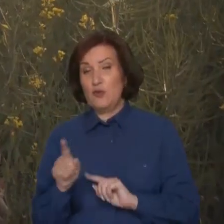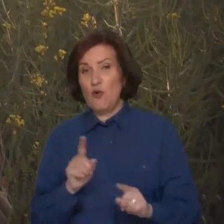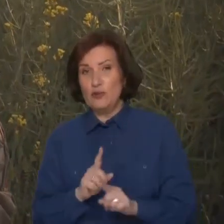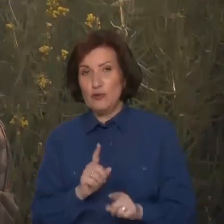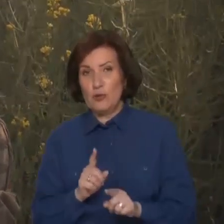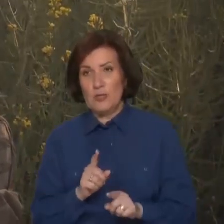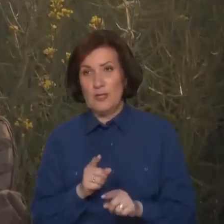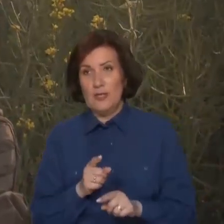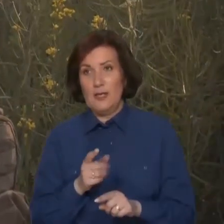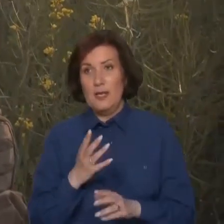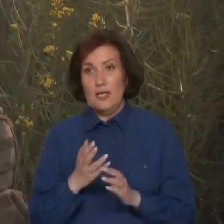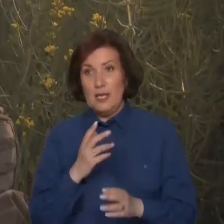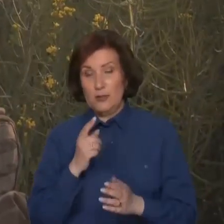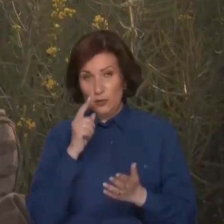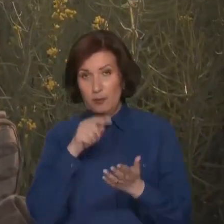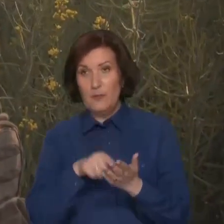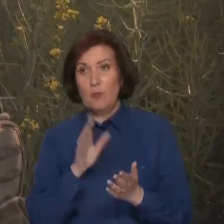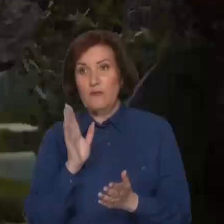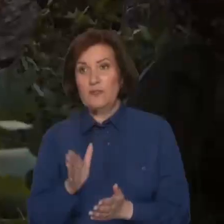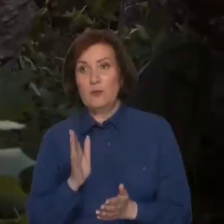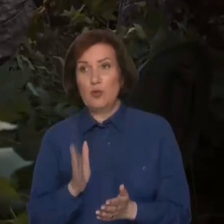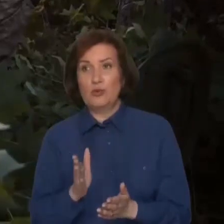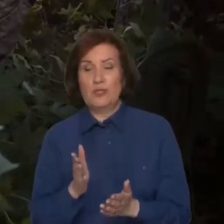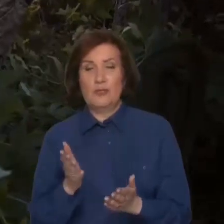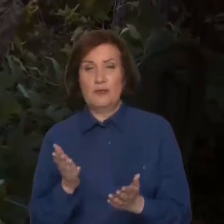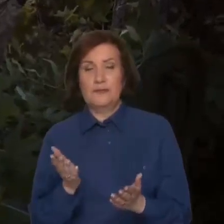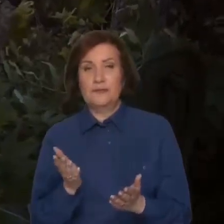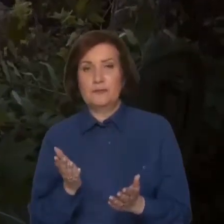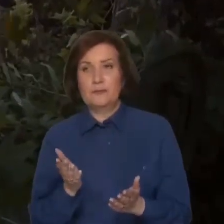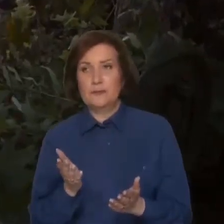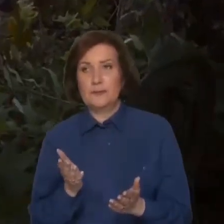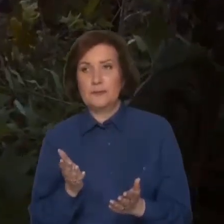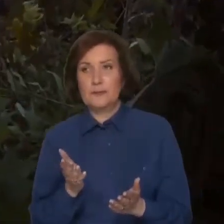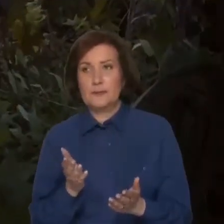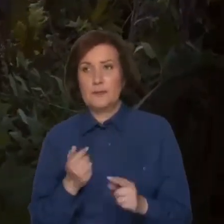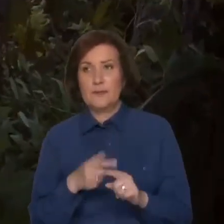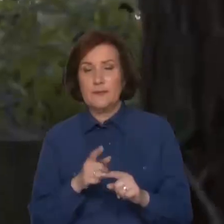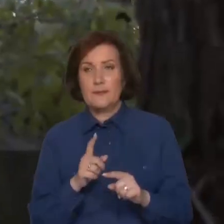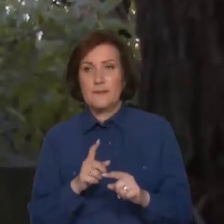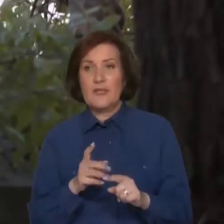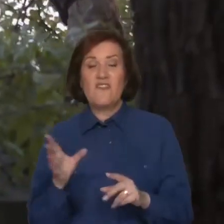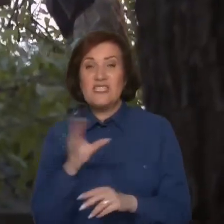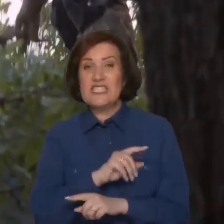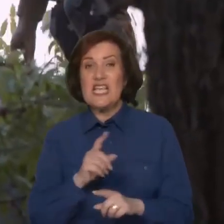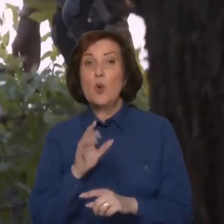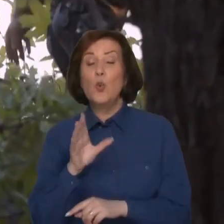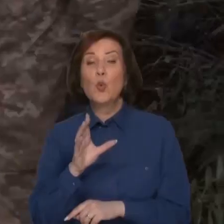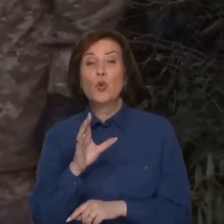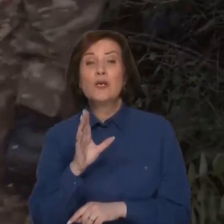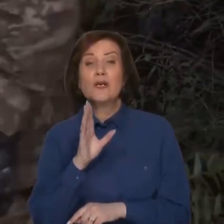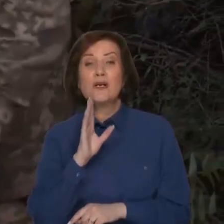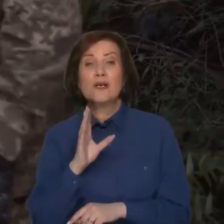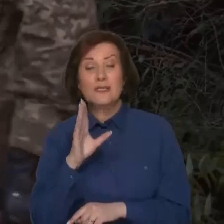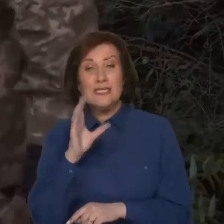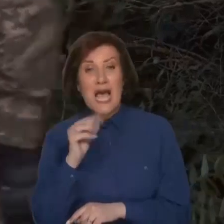що снарядів, якщо попаде в машину, то це буде великий костер і позвідки вже не вилізе. У Саші вдома вагітна